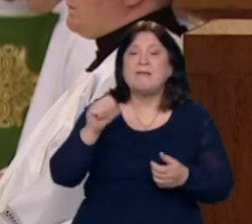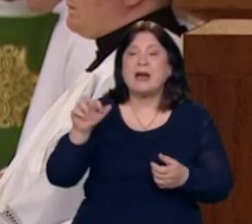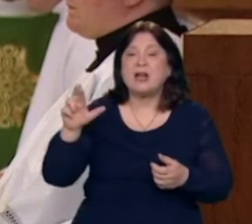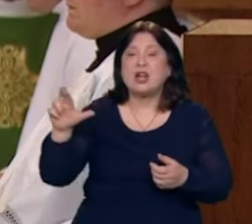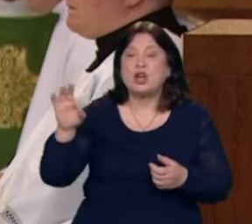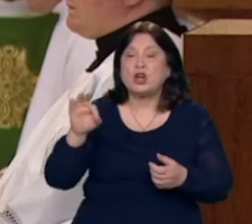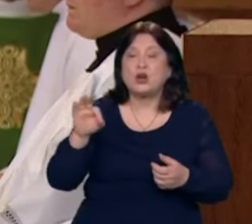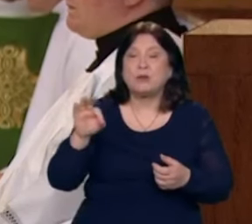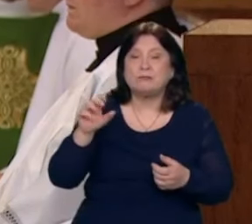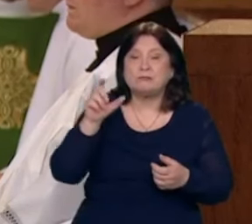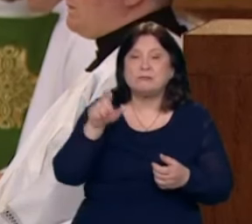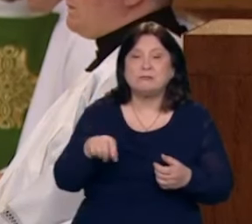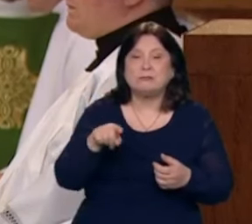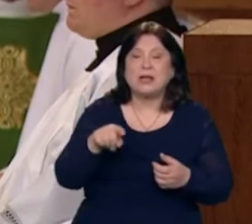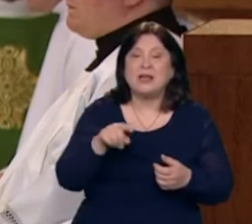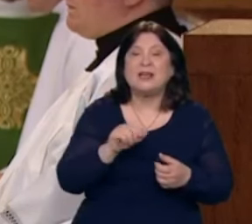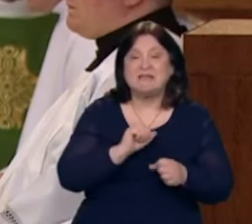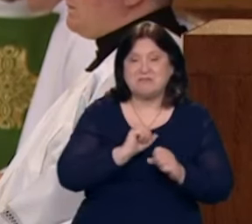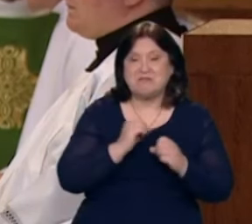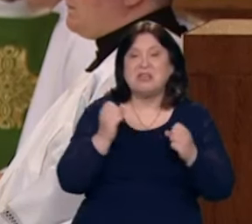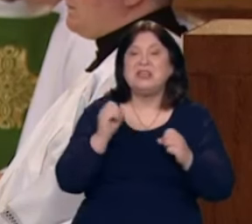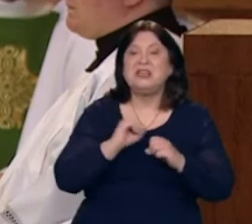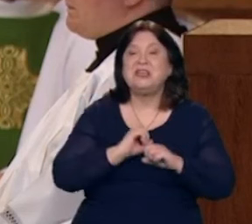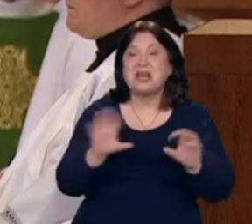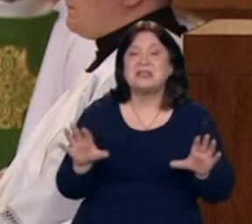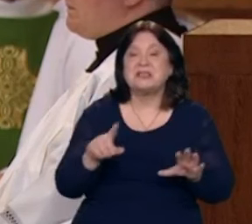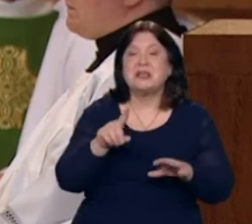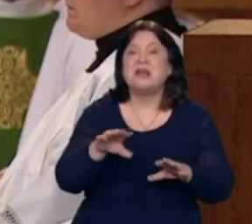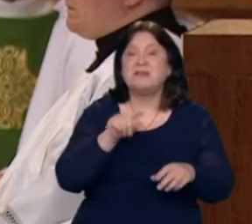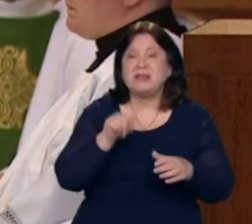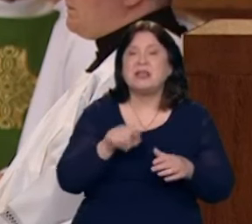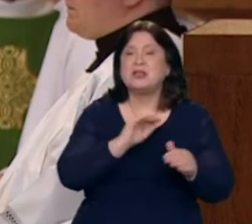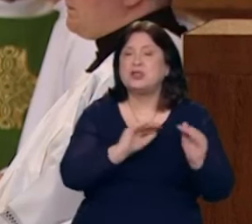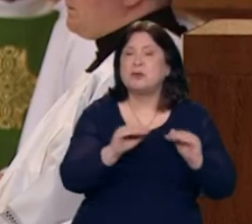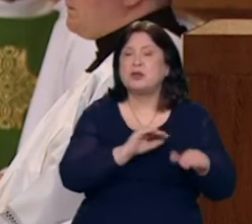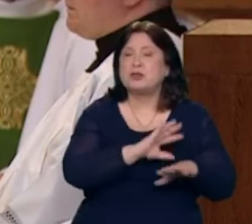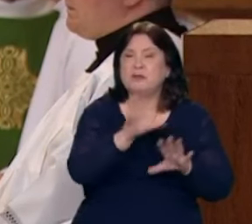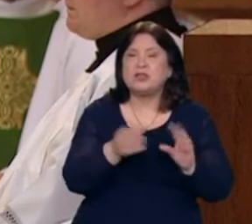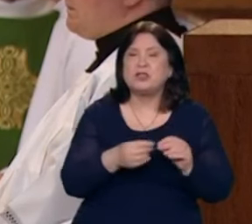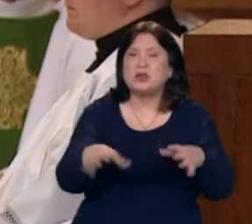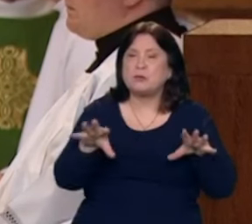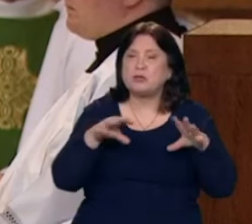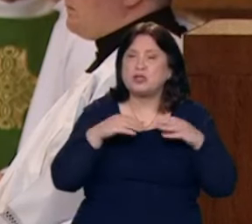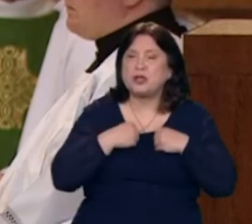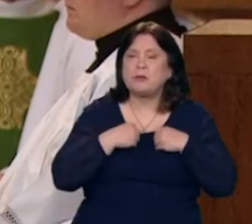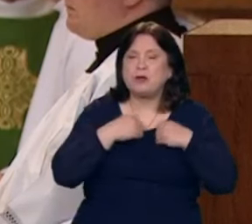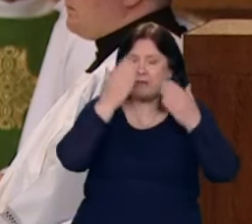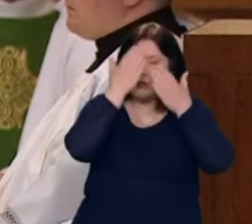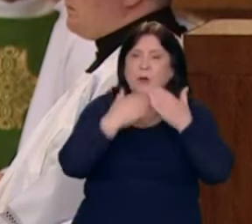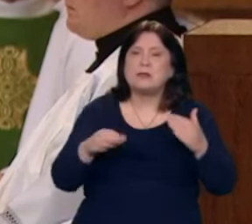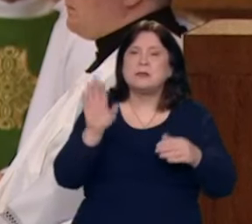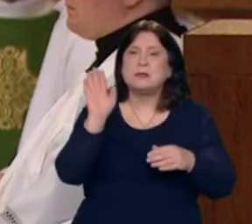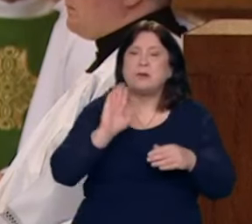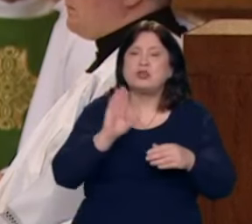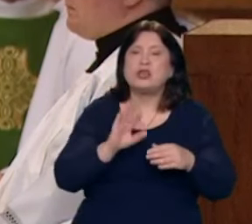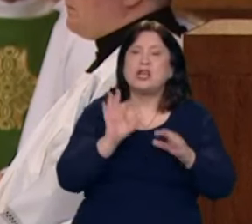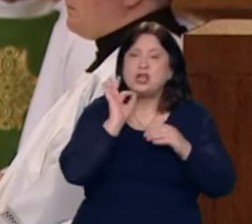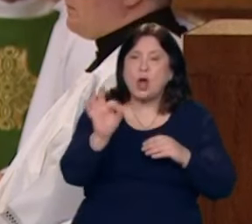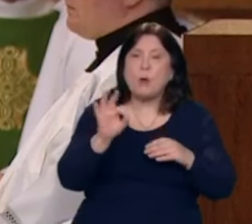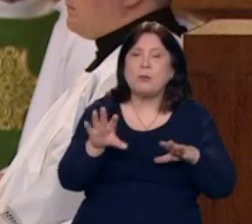nawal jest jasne że w ten sposób przyjmuje łasce bożej dobre